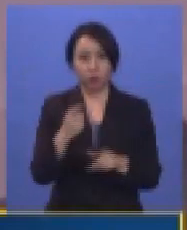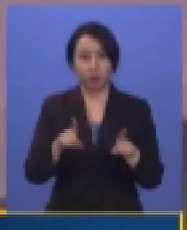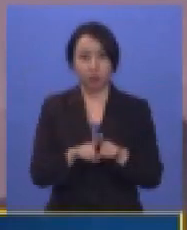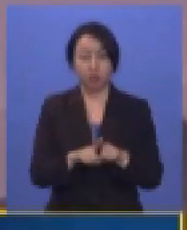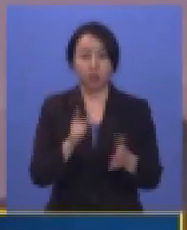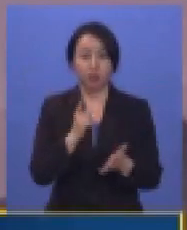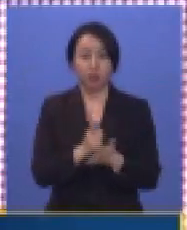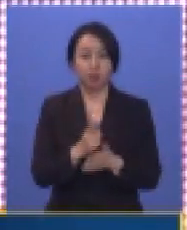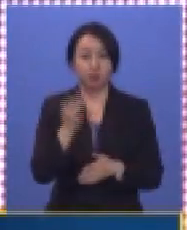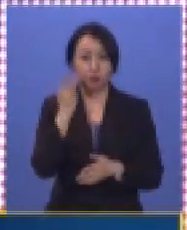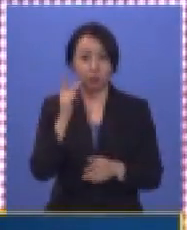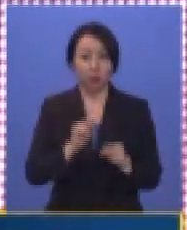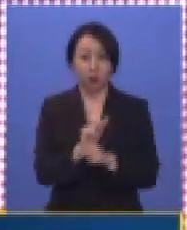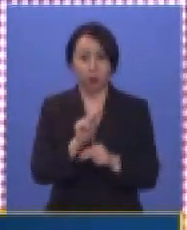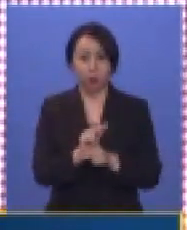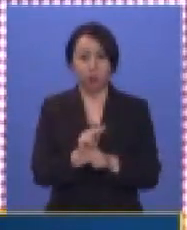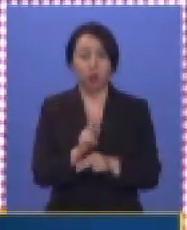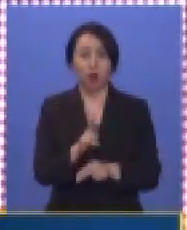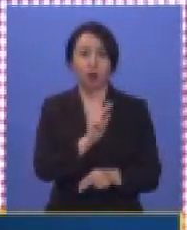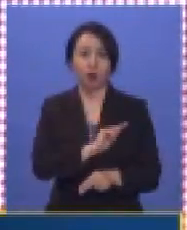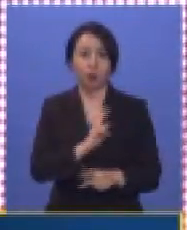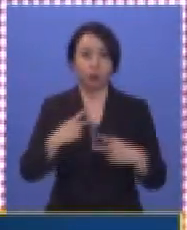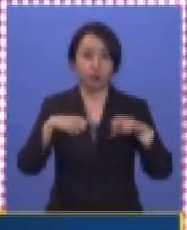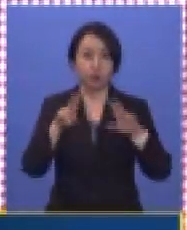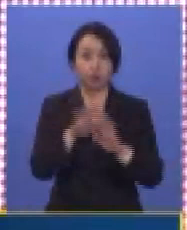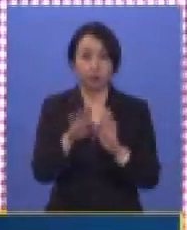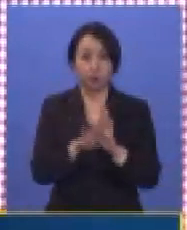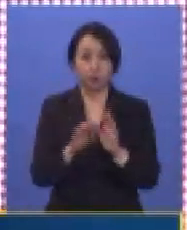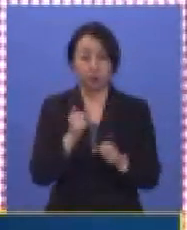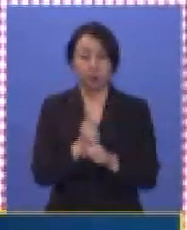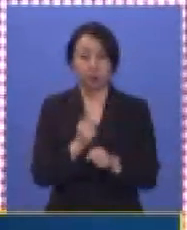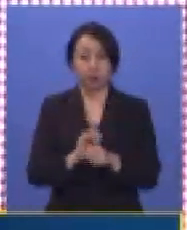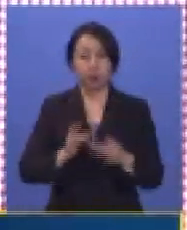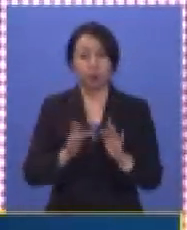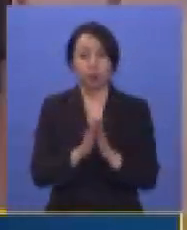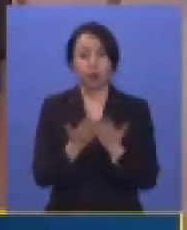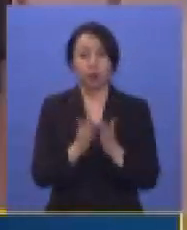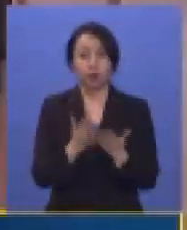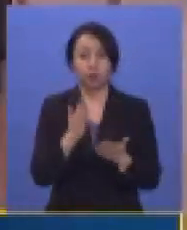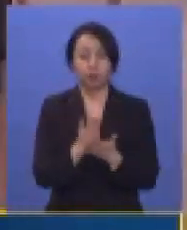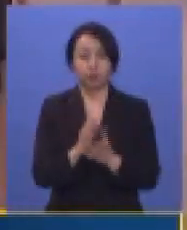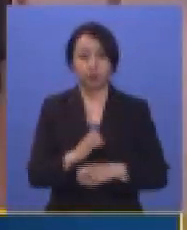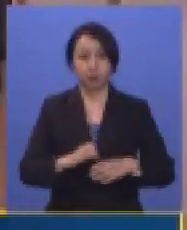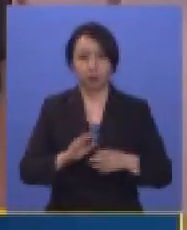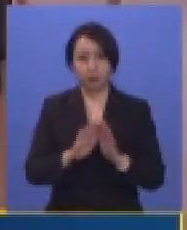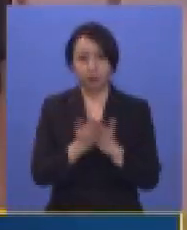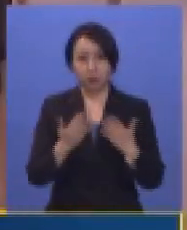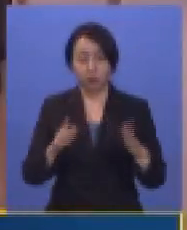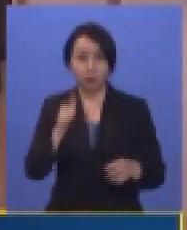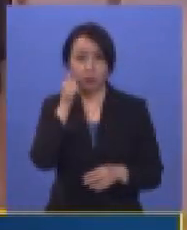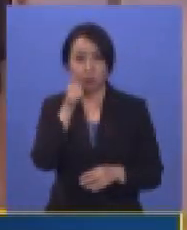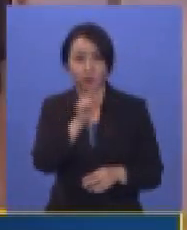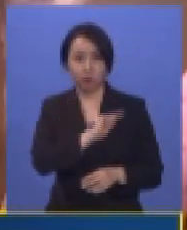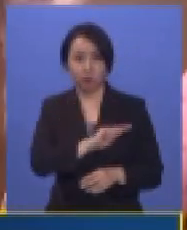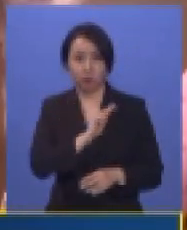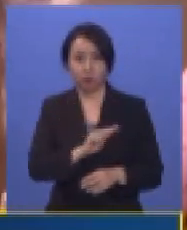должны постоянно учиться. Им покажут, как работать в специальных программах, как делать оцифровку книг и как создавать виртуальные выставки. Уже завтра